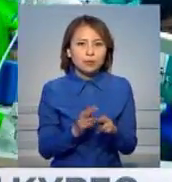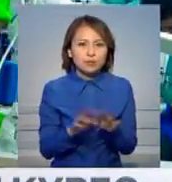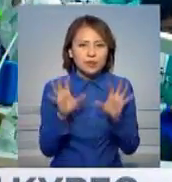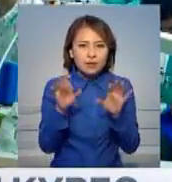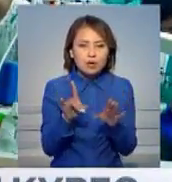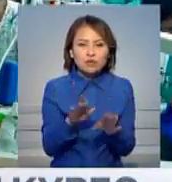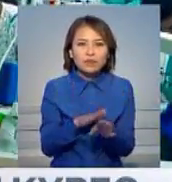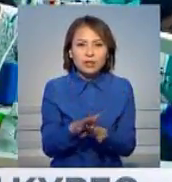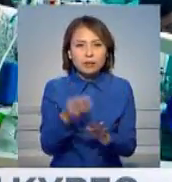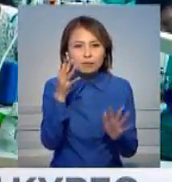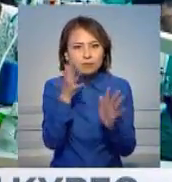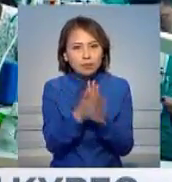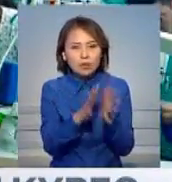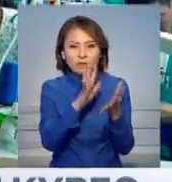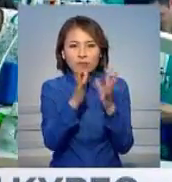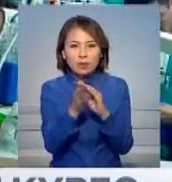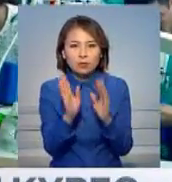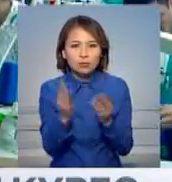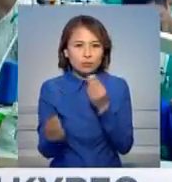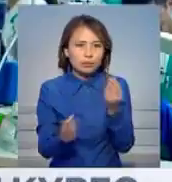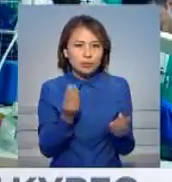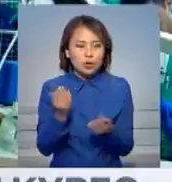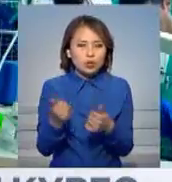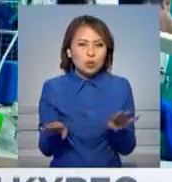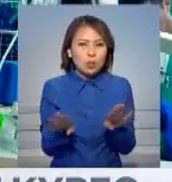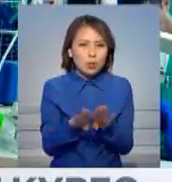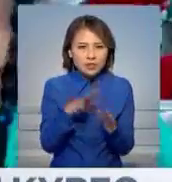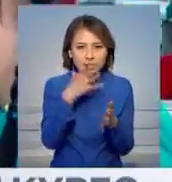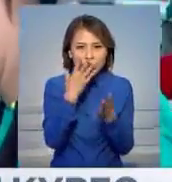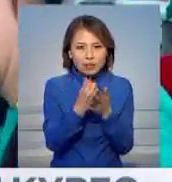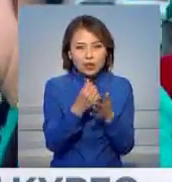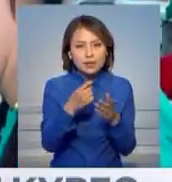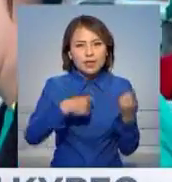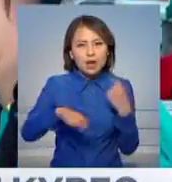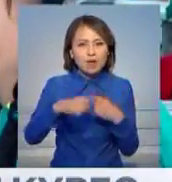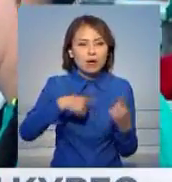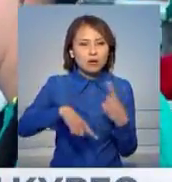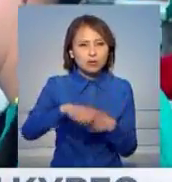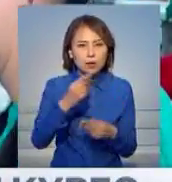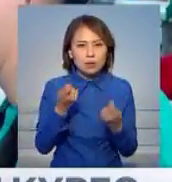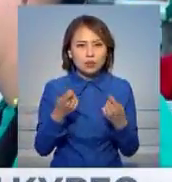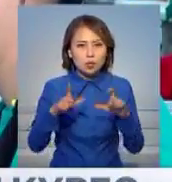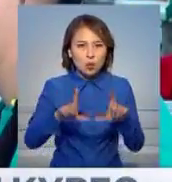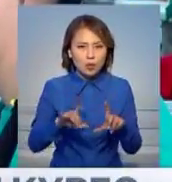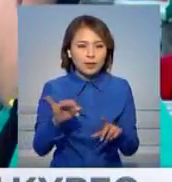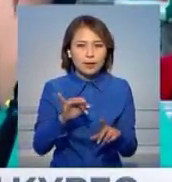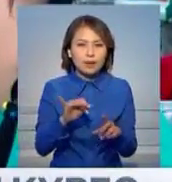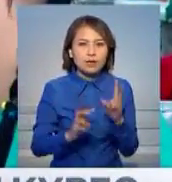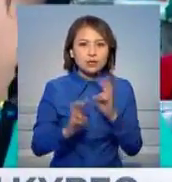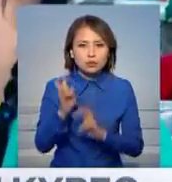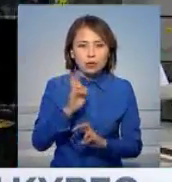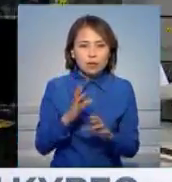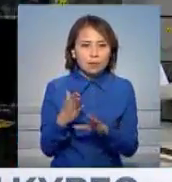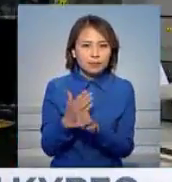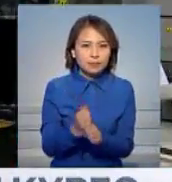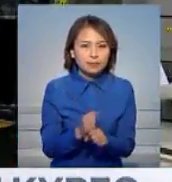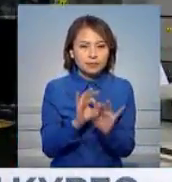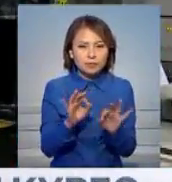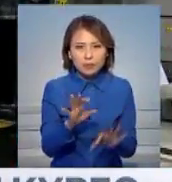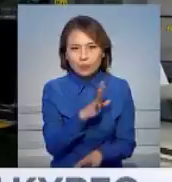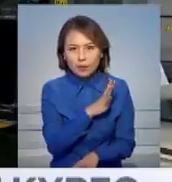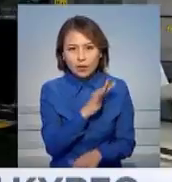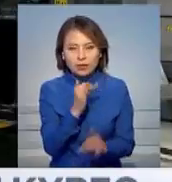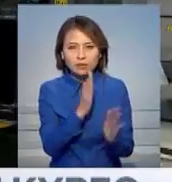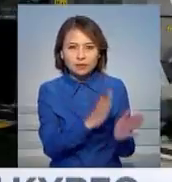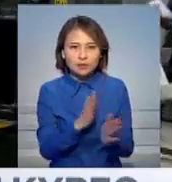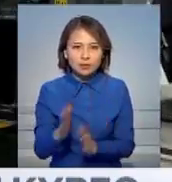бүкіл шығынды кәсіпкерлер өтейтін болады. Ал бұл өз кезеңінде тауарлардың қымбаттауы мен кәсіпкерлер табысының азаюына әкеледі. Осы